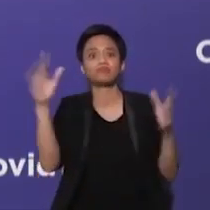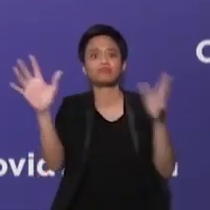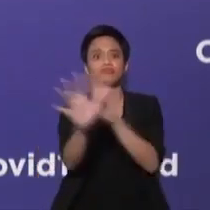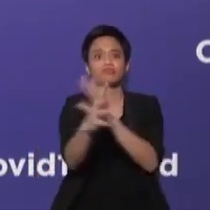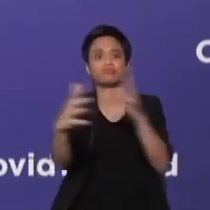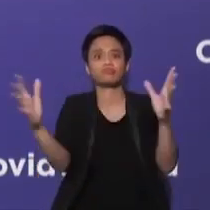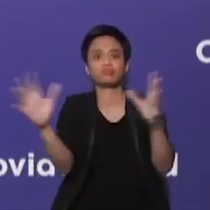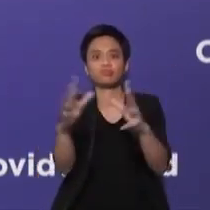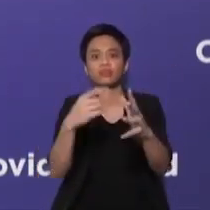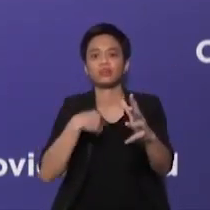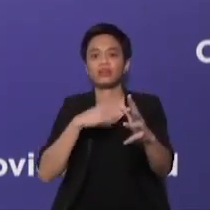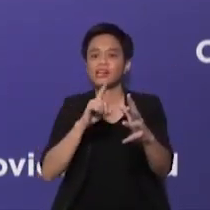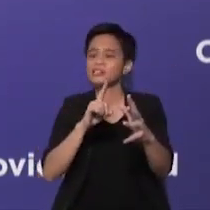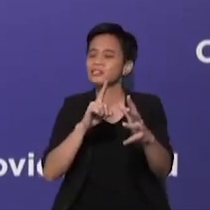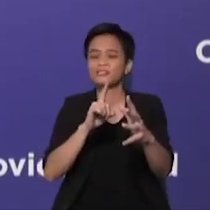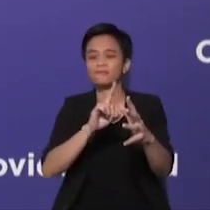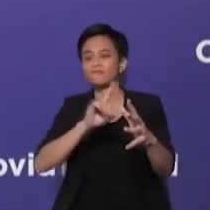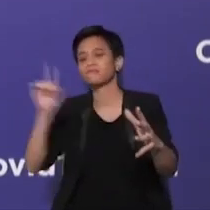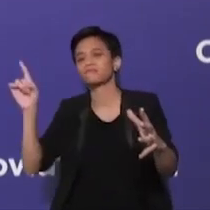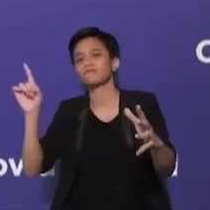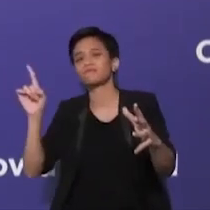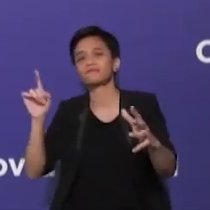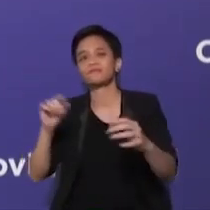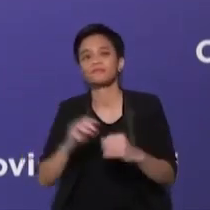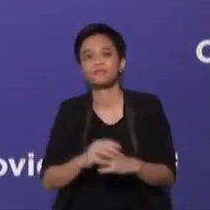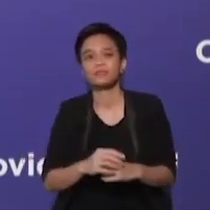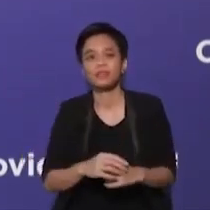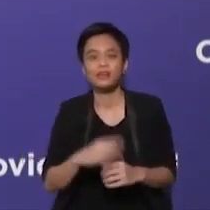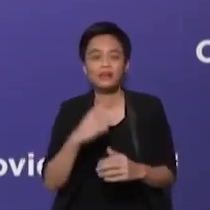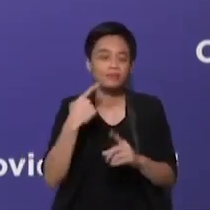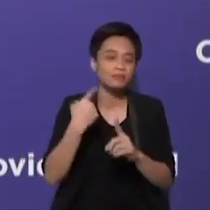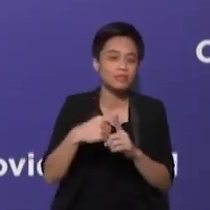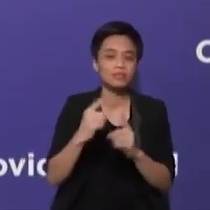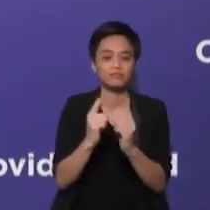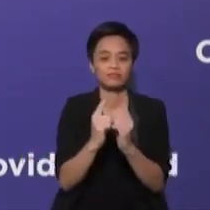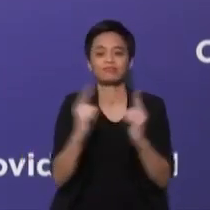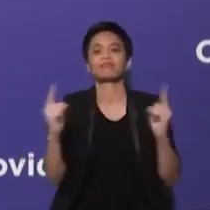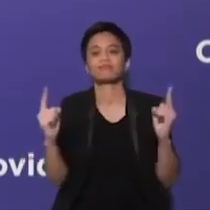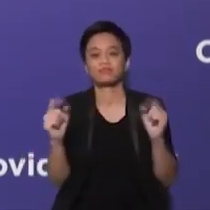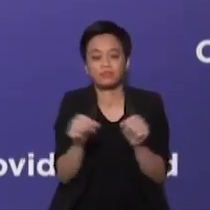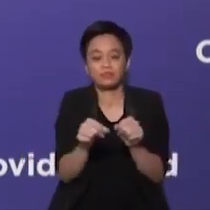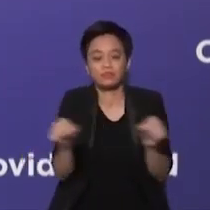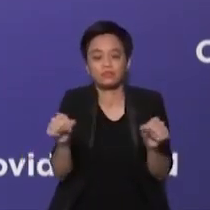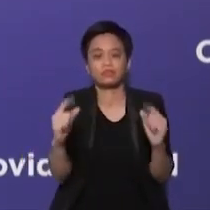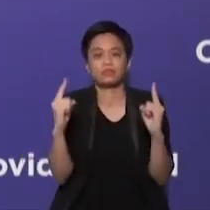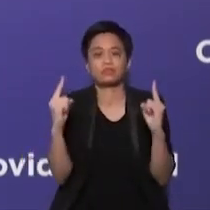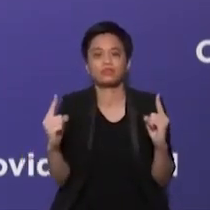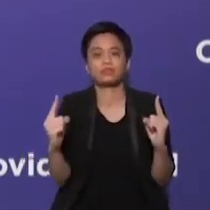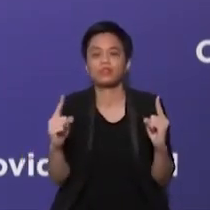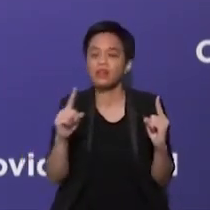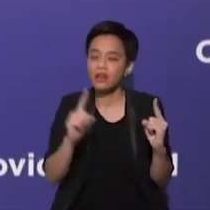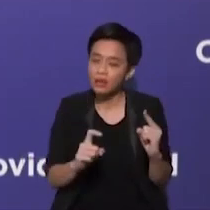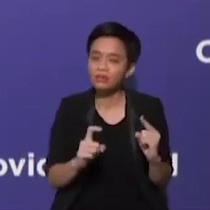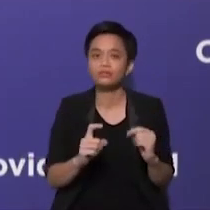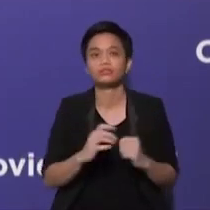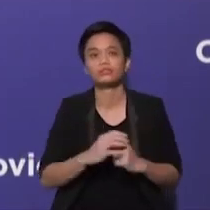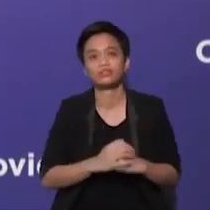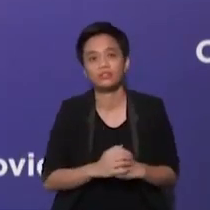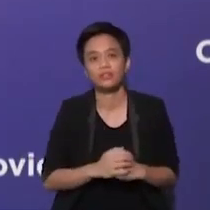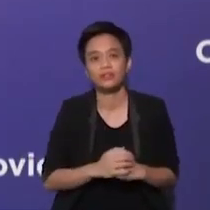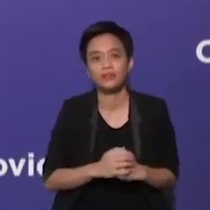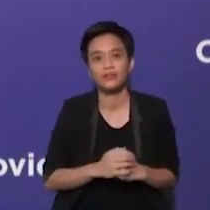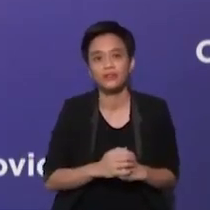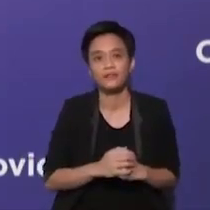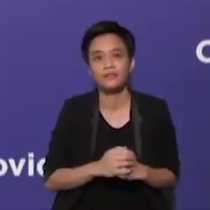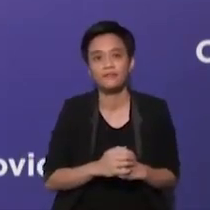ini menjadi penting agar tetap menjaga jarak Oleh karena itu kita harus mengingat